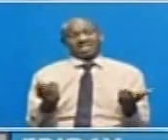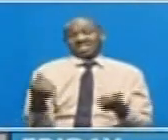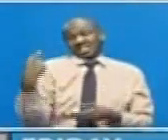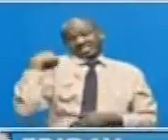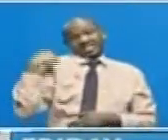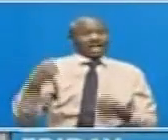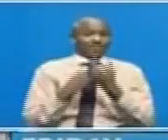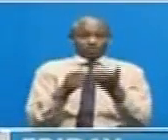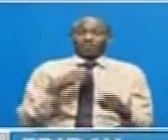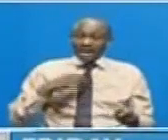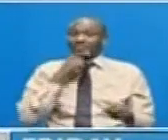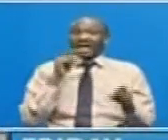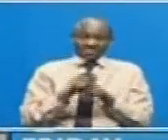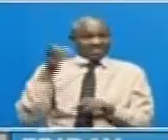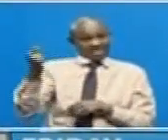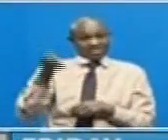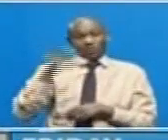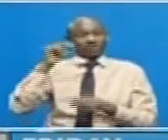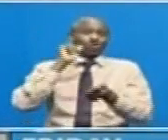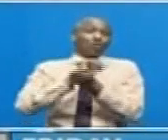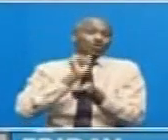Juzi ndugu yangu alikuja kwenda kule Bondo.